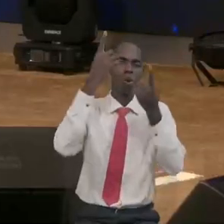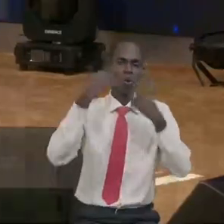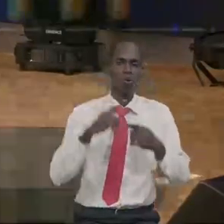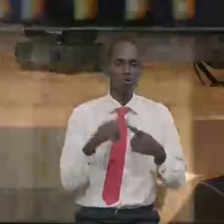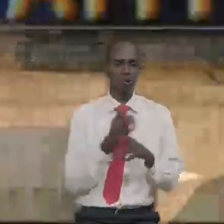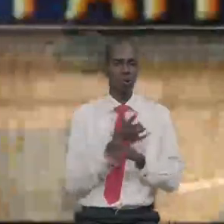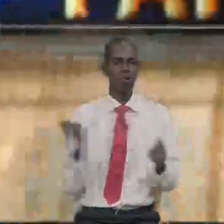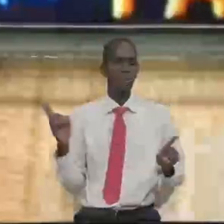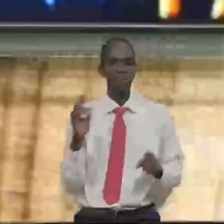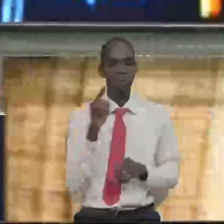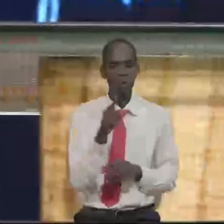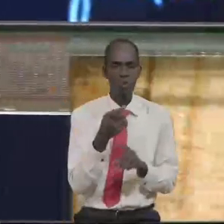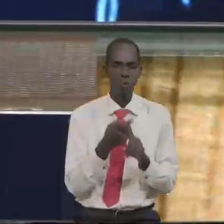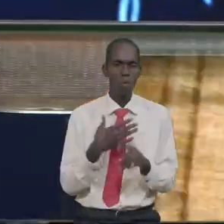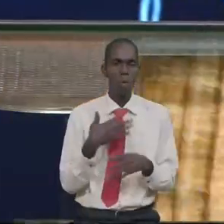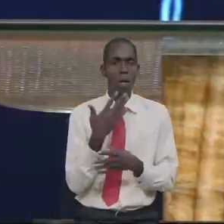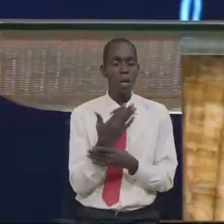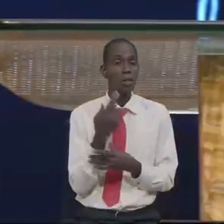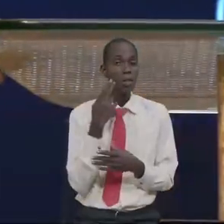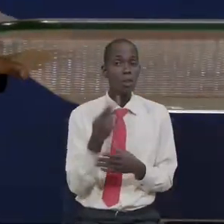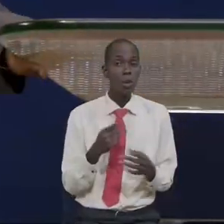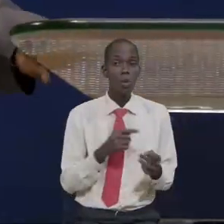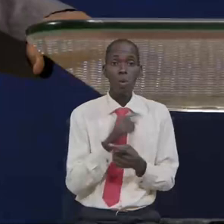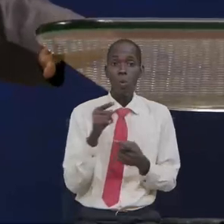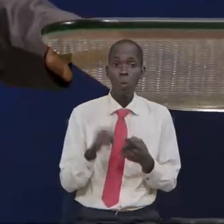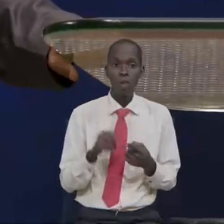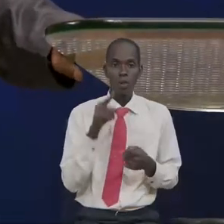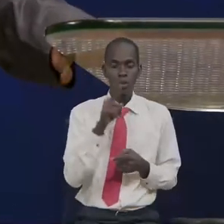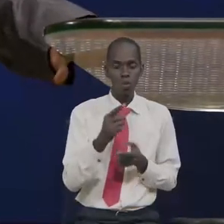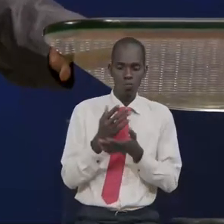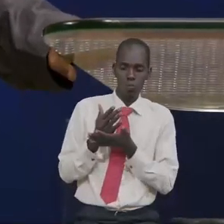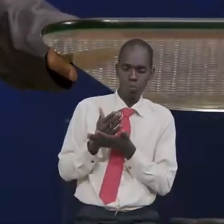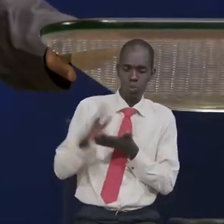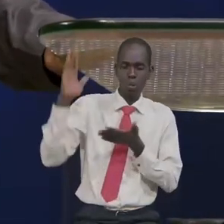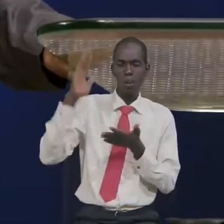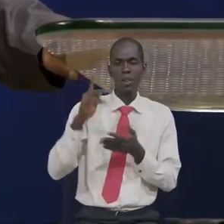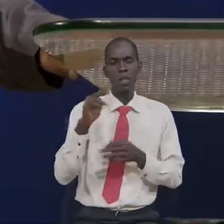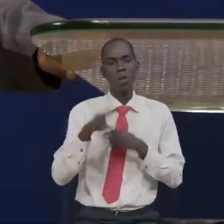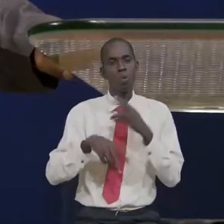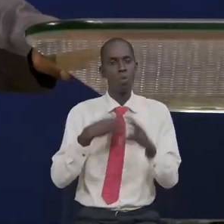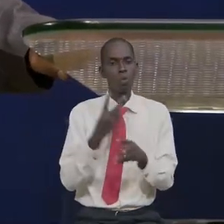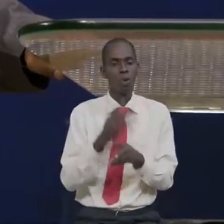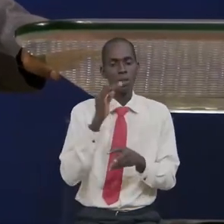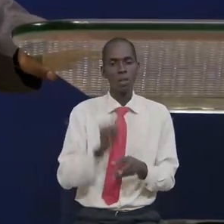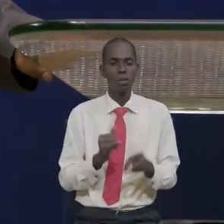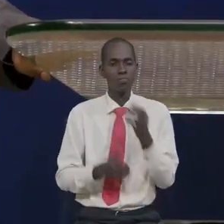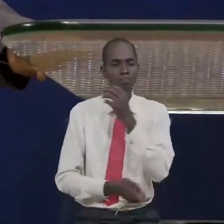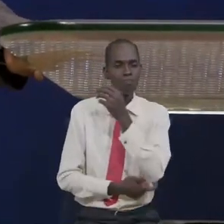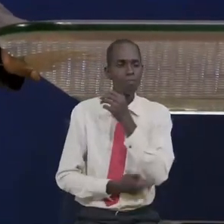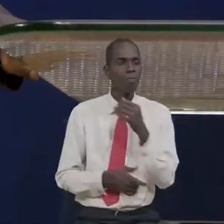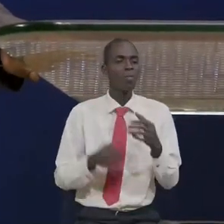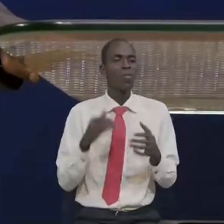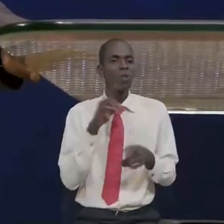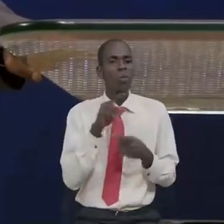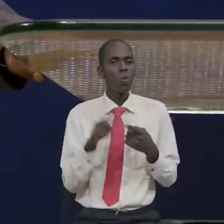vous résistez à leur imposture, à leur séduction, lorsque vous résistez à leur attraction à faire le mal, lorsque